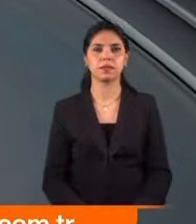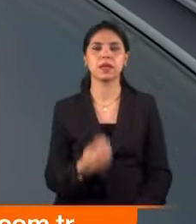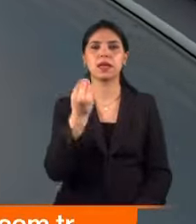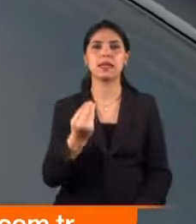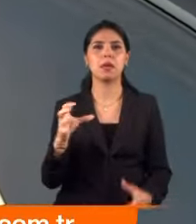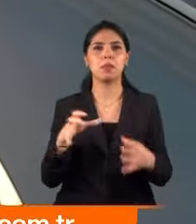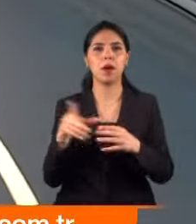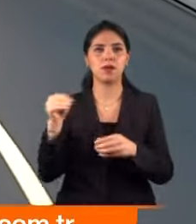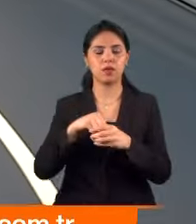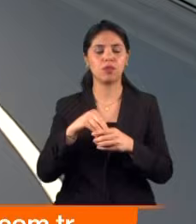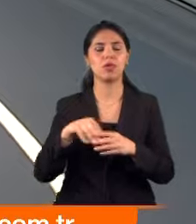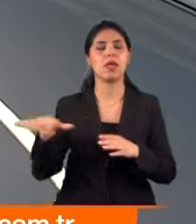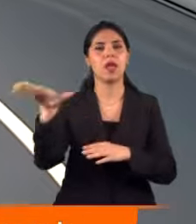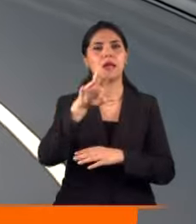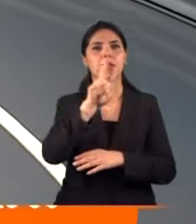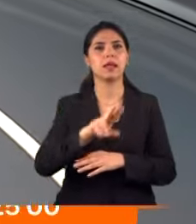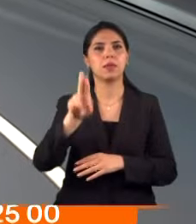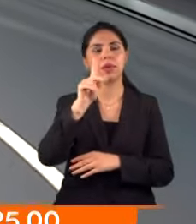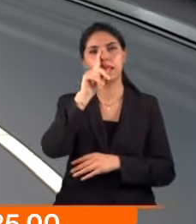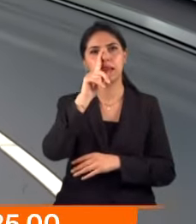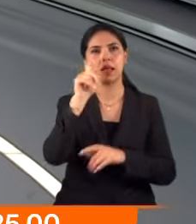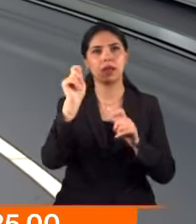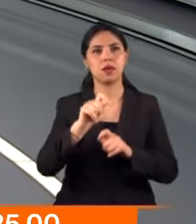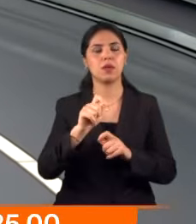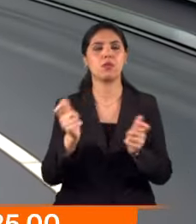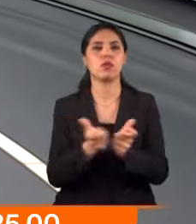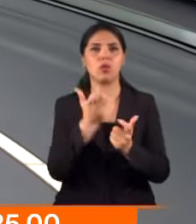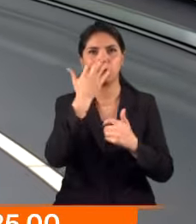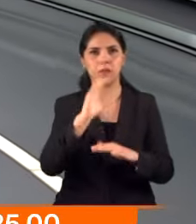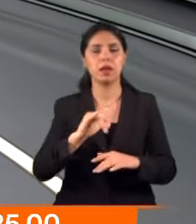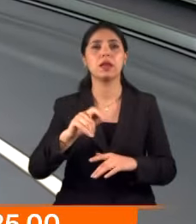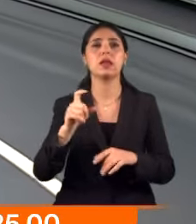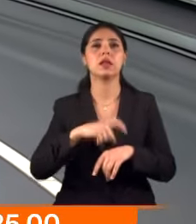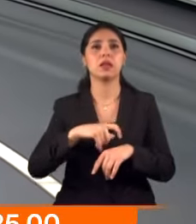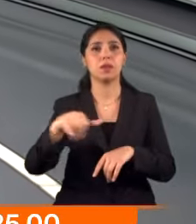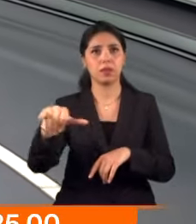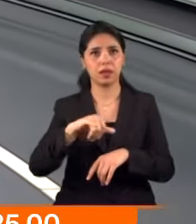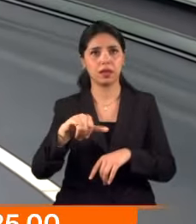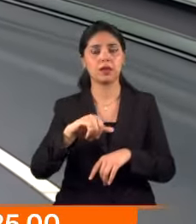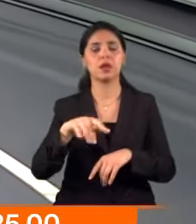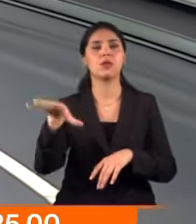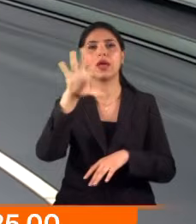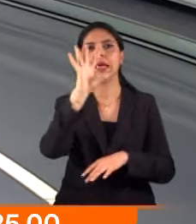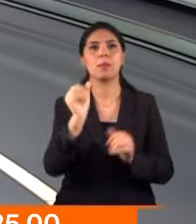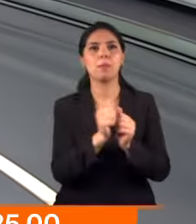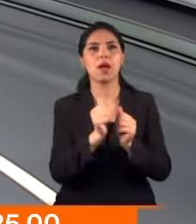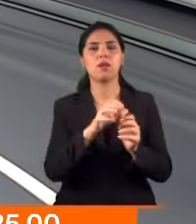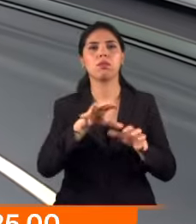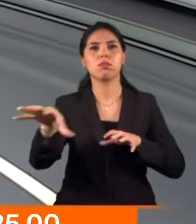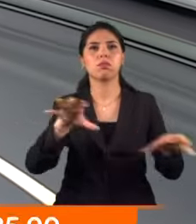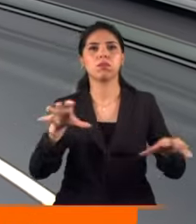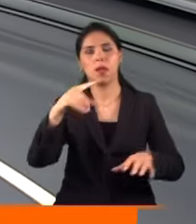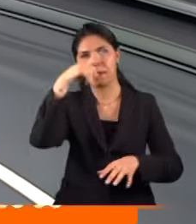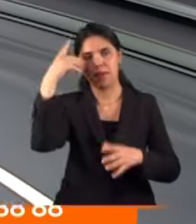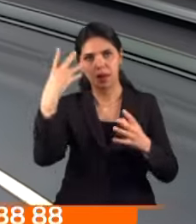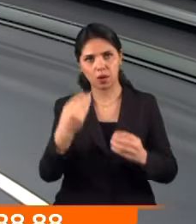İYİ Parti'de ise gözler 27 Nisan'da yapılacak kurultaya çevrildi. Süre yaklaştıkça saflar da netleşiyor. Bir yanda Hür ve